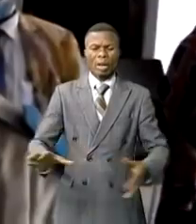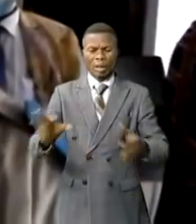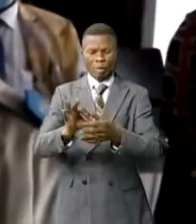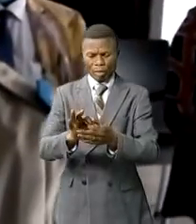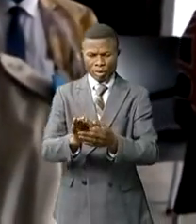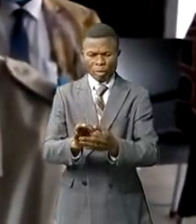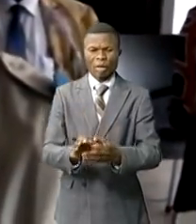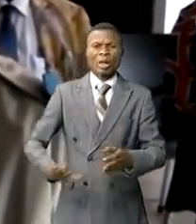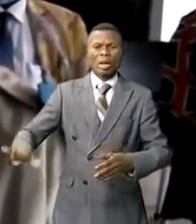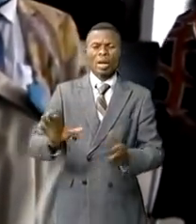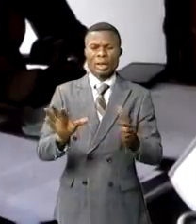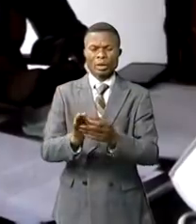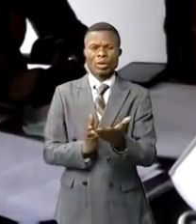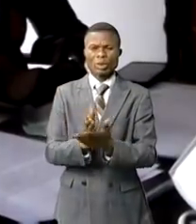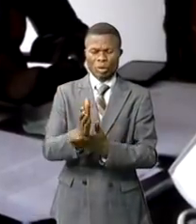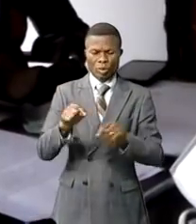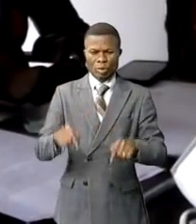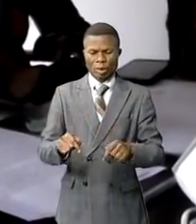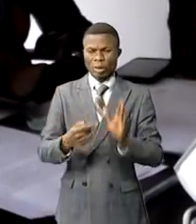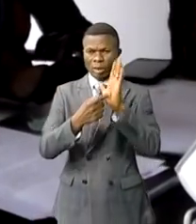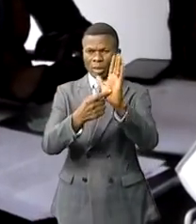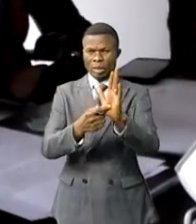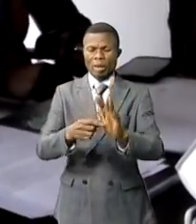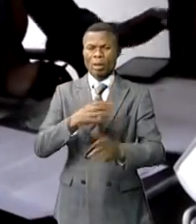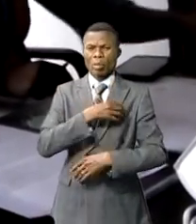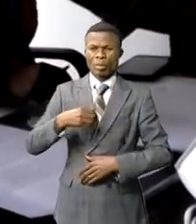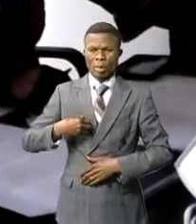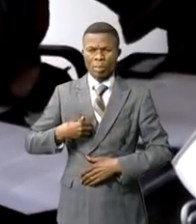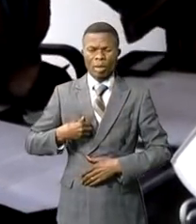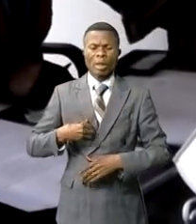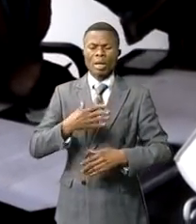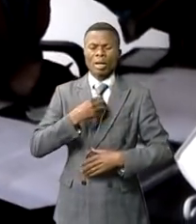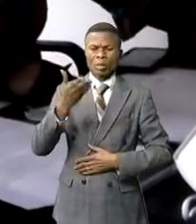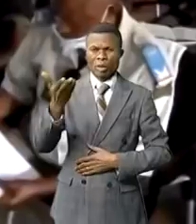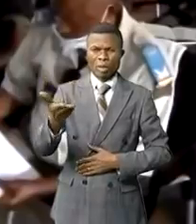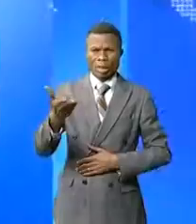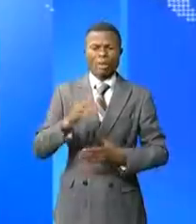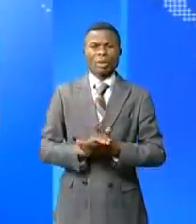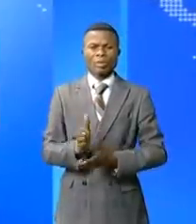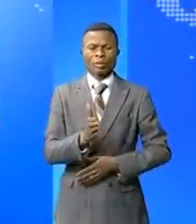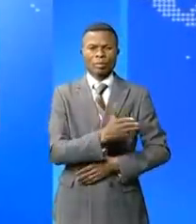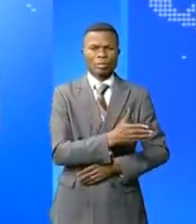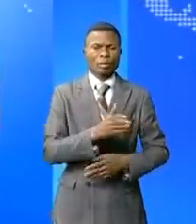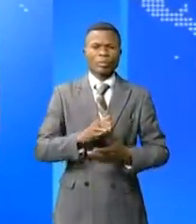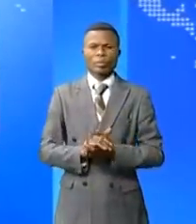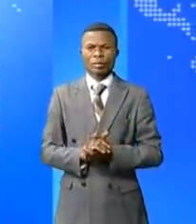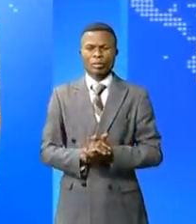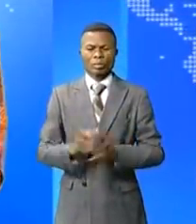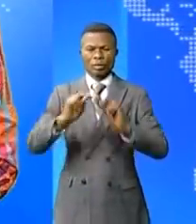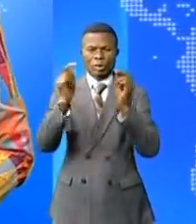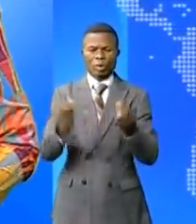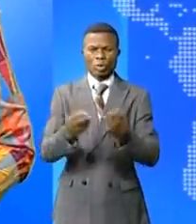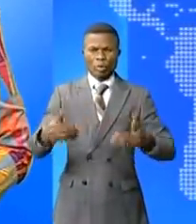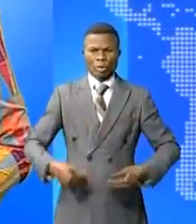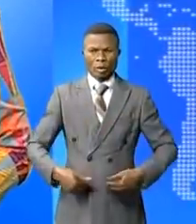l'homme en RDC, représenté par sa coordinatrice, Madame Erika Boussi. Un groupe de